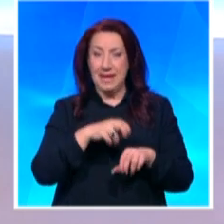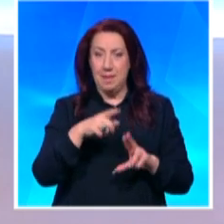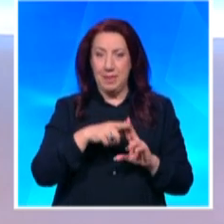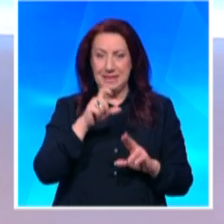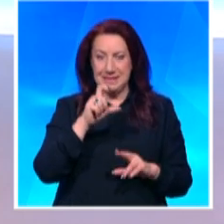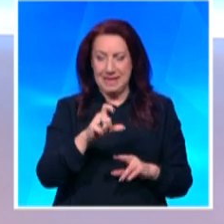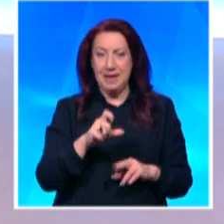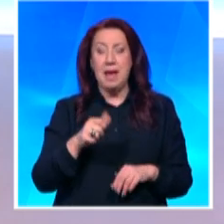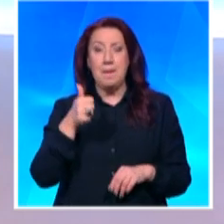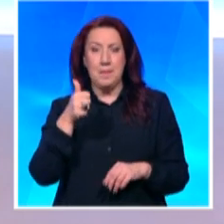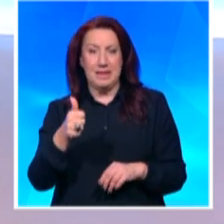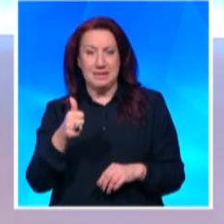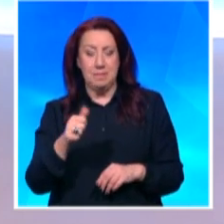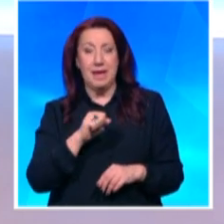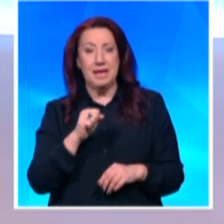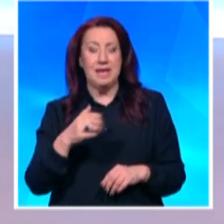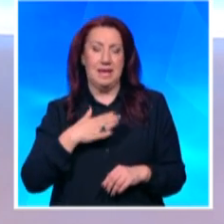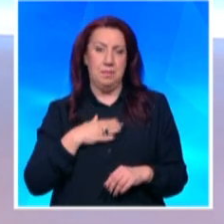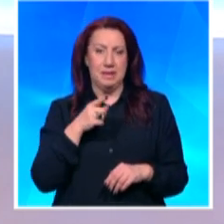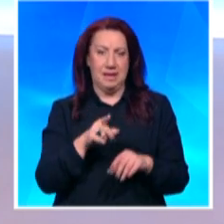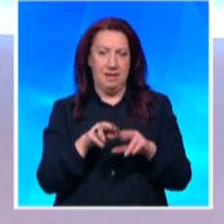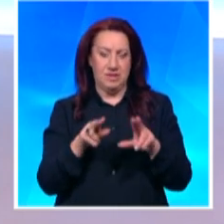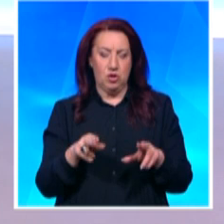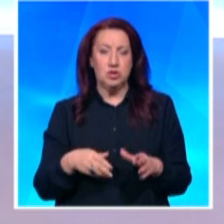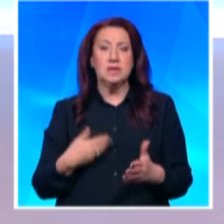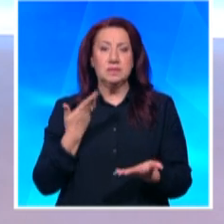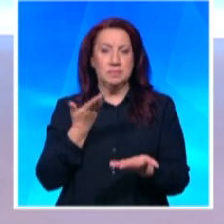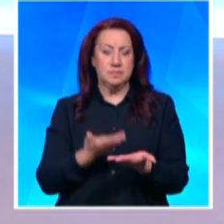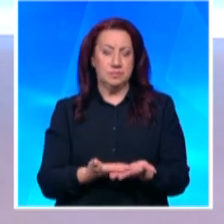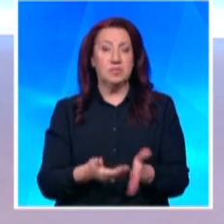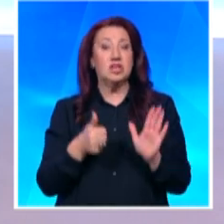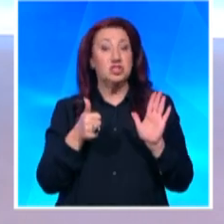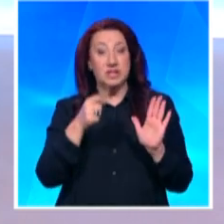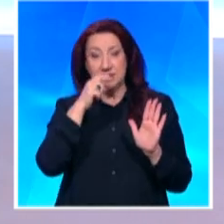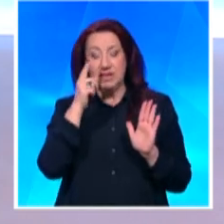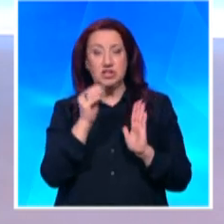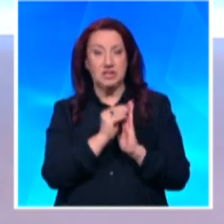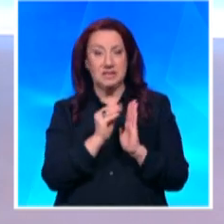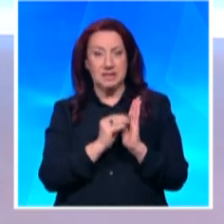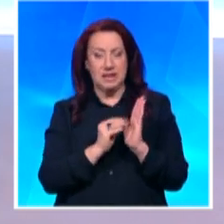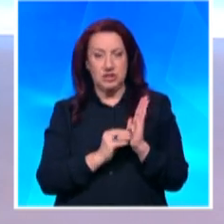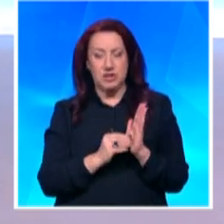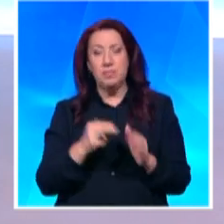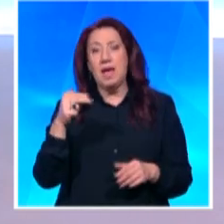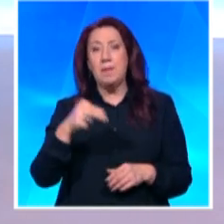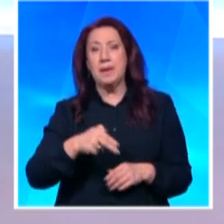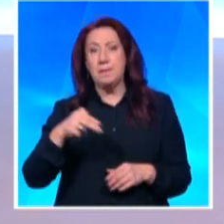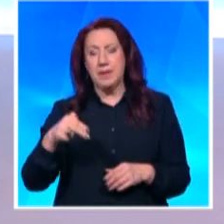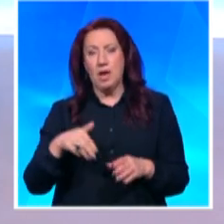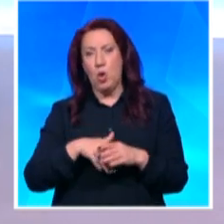– и представи шест приоритета на проекто кабинета си. Продължаваме промяната Демократична България отказаха среща